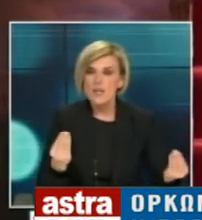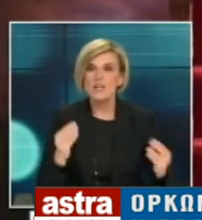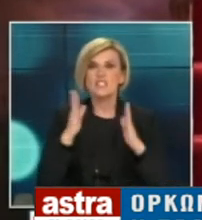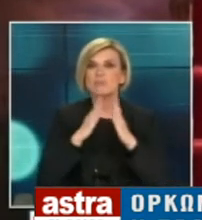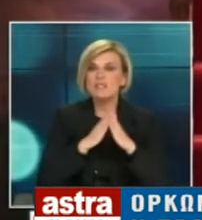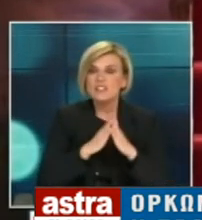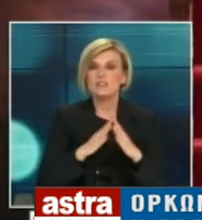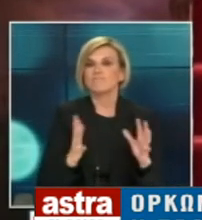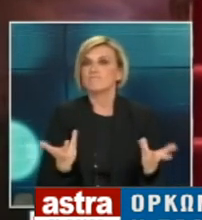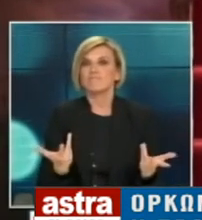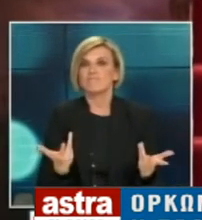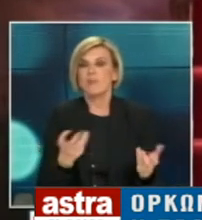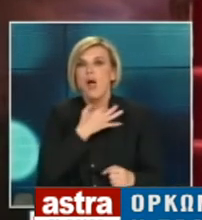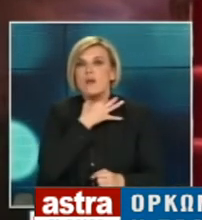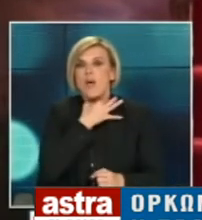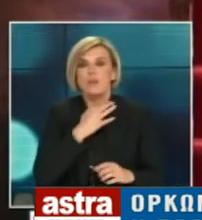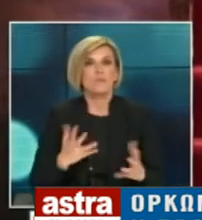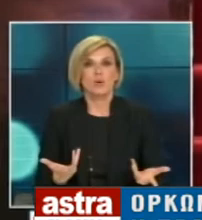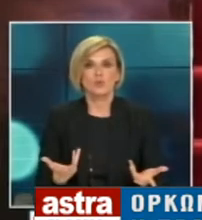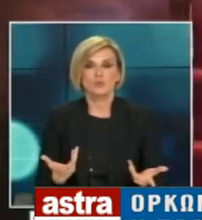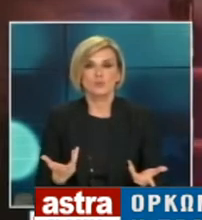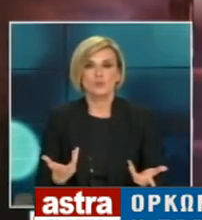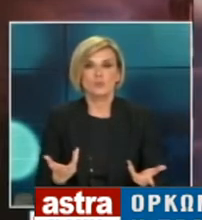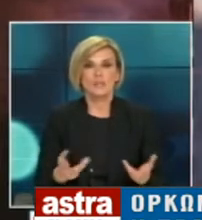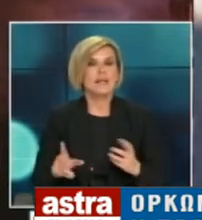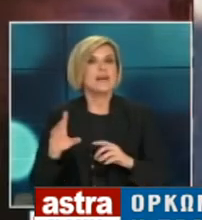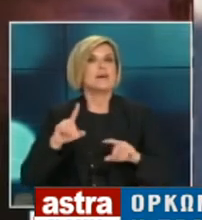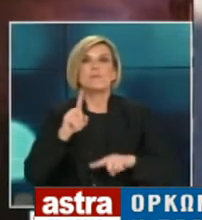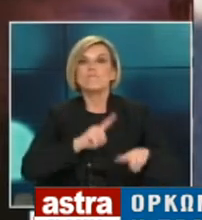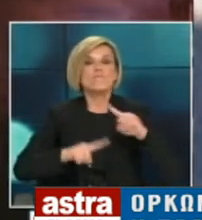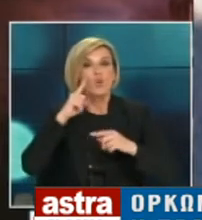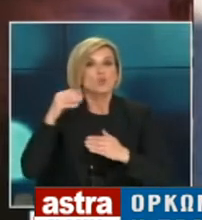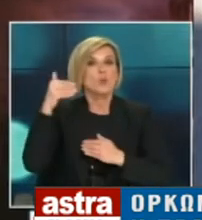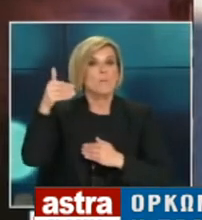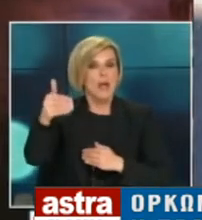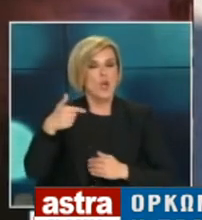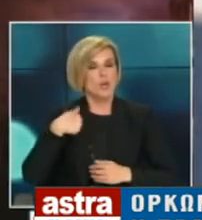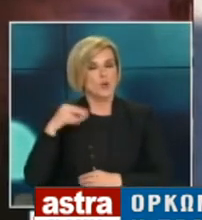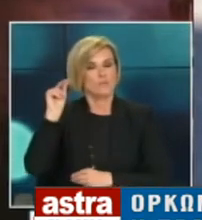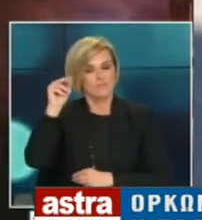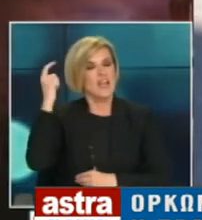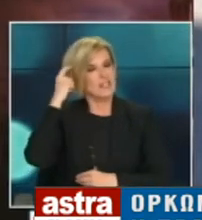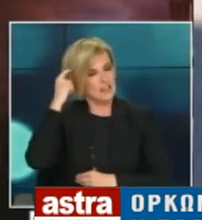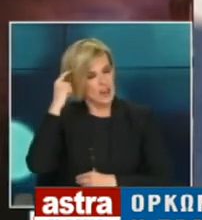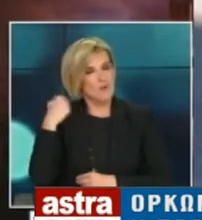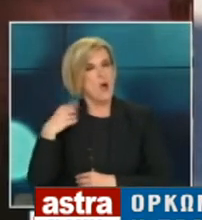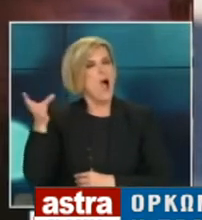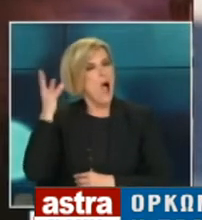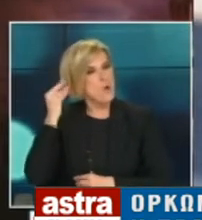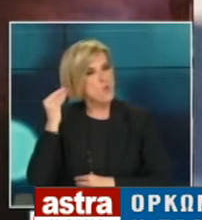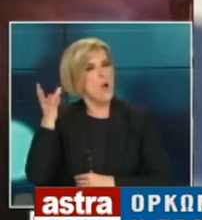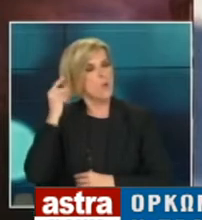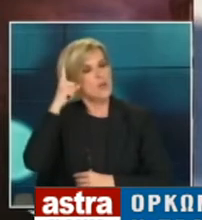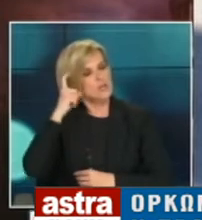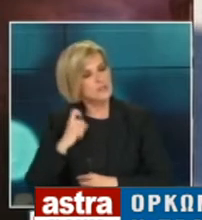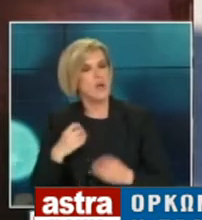τους δάνειο. Αλλά τι είναι το μέλλον, άδειλο. Σας υπόσχομαι, σας κατανοώ, σας αφουγκράζομαι.